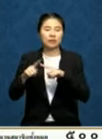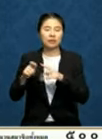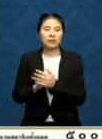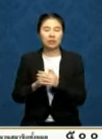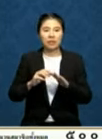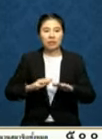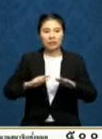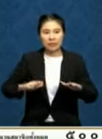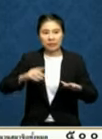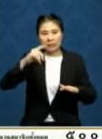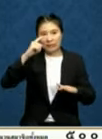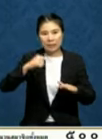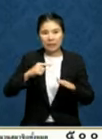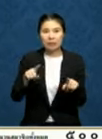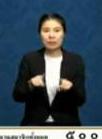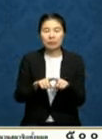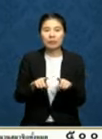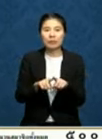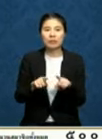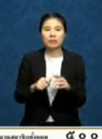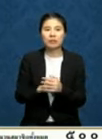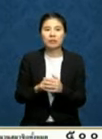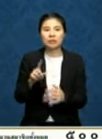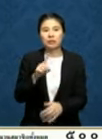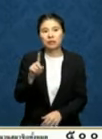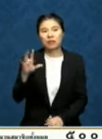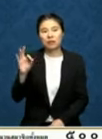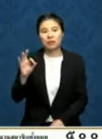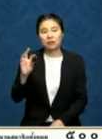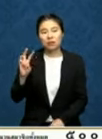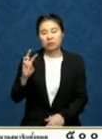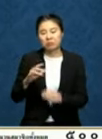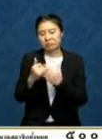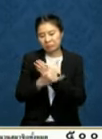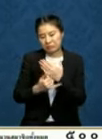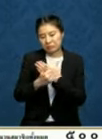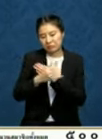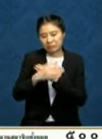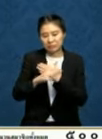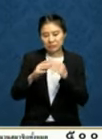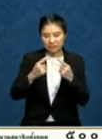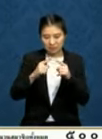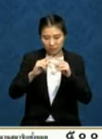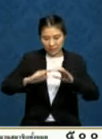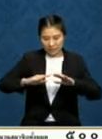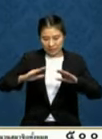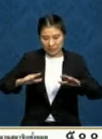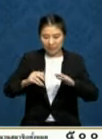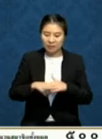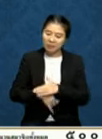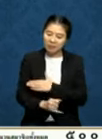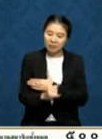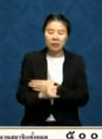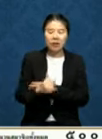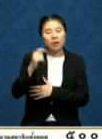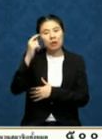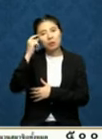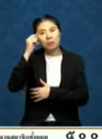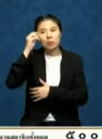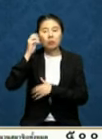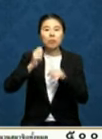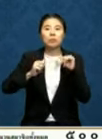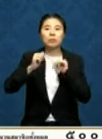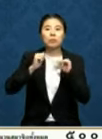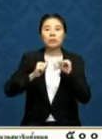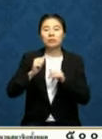ไทยเนี่ยก็ไม่ได้แตกต่างจากเด็กใน196ประเทศทั่วโลกนะคะเพราะว่าเด็กเกิดมาก็บริสุทธิ์ทุกคนนะคะทั้งประเทศไท